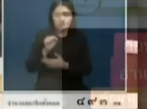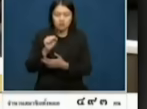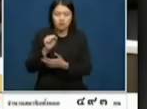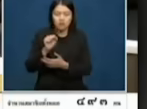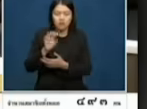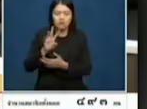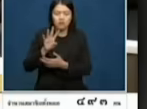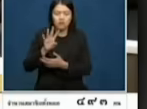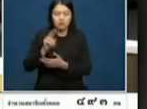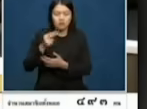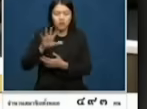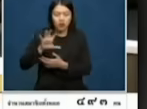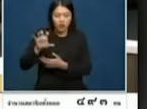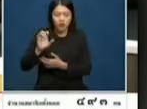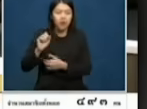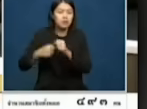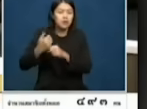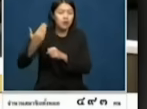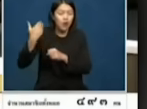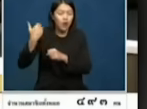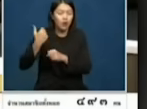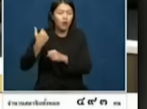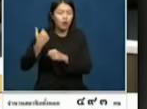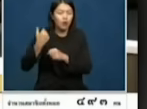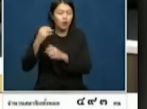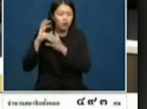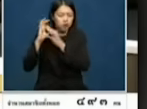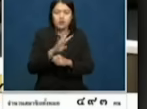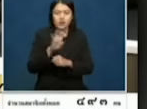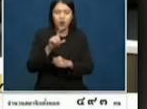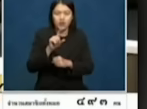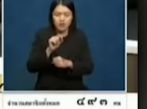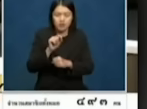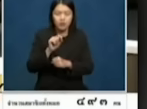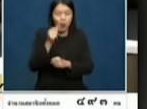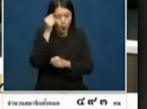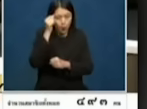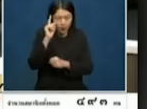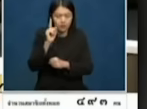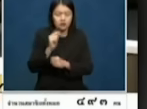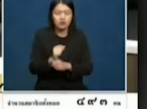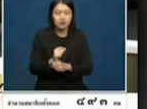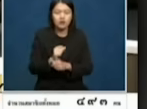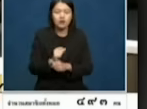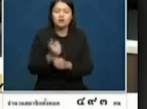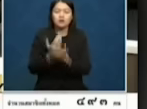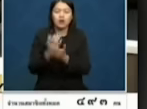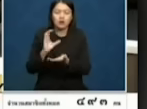14,640,000 ล้านอย่างเงี้ย โอ ้นี่ลองไปดูสีสันในโลกโซเชียลฮะ วงเงินทั้งสิ้น